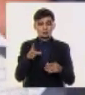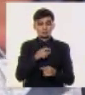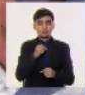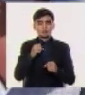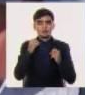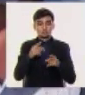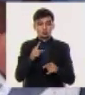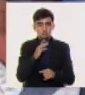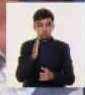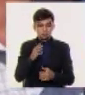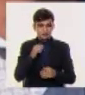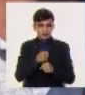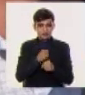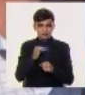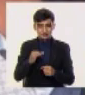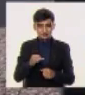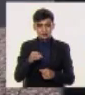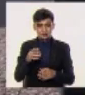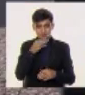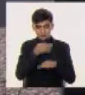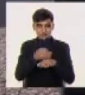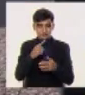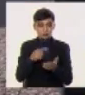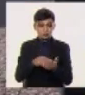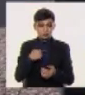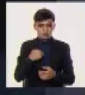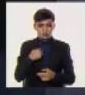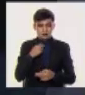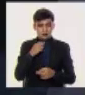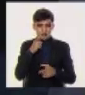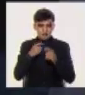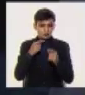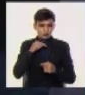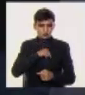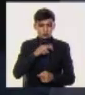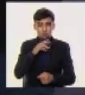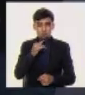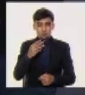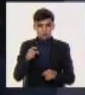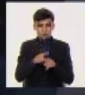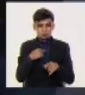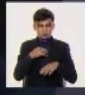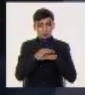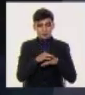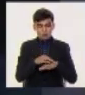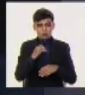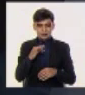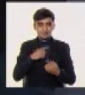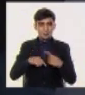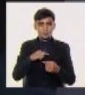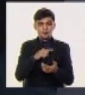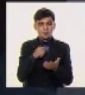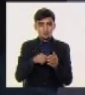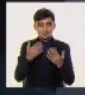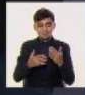разговор. Остальным-то как быть? Пусть отвечает на этот вопрос. Это крик души наших перевозчиков. Нам этот вопрос, если